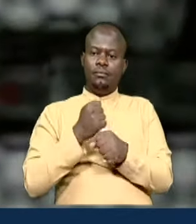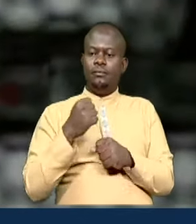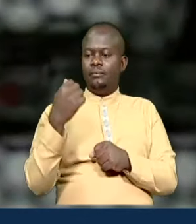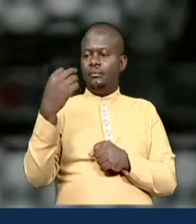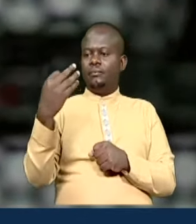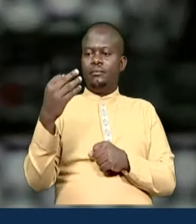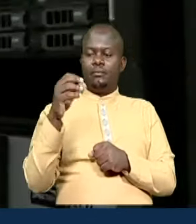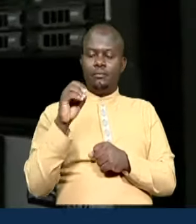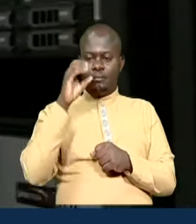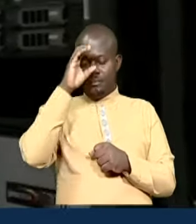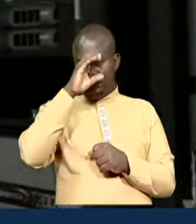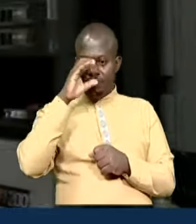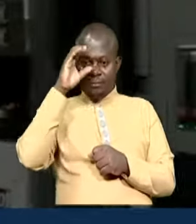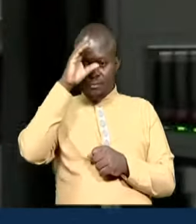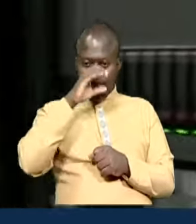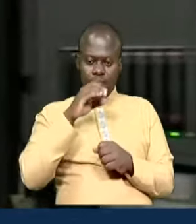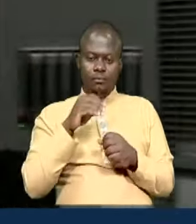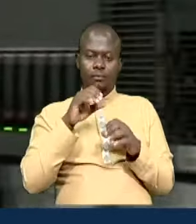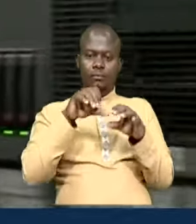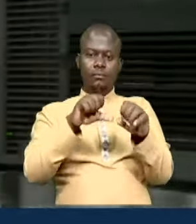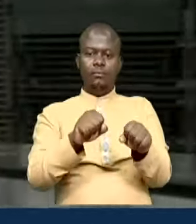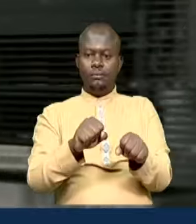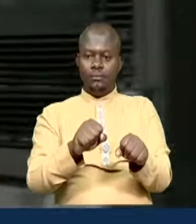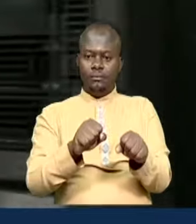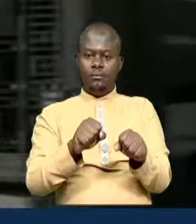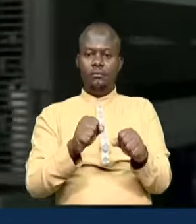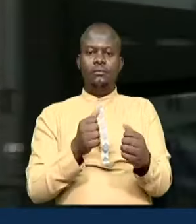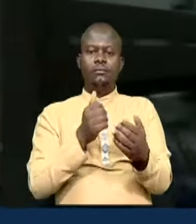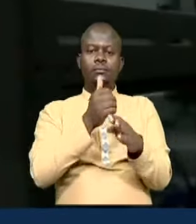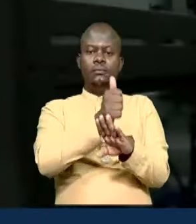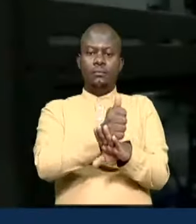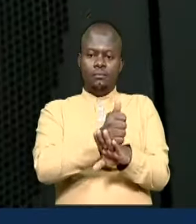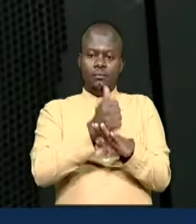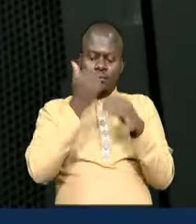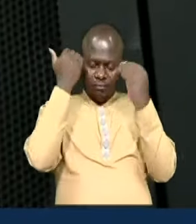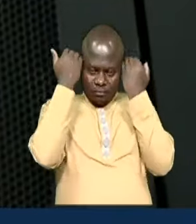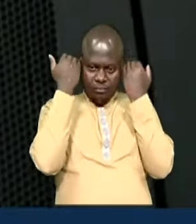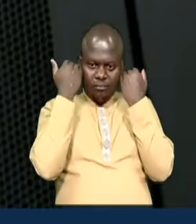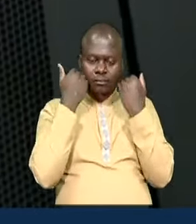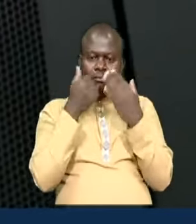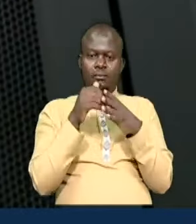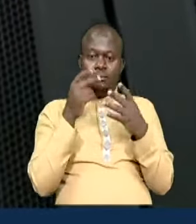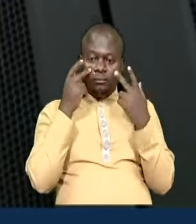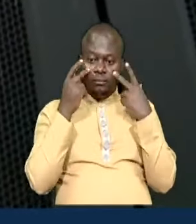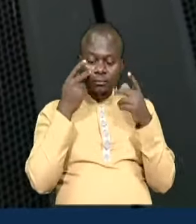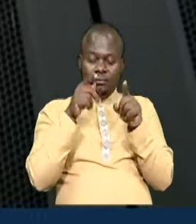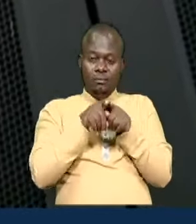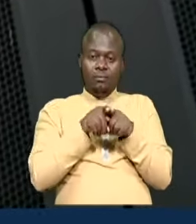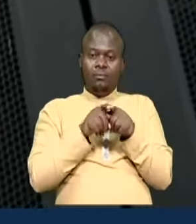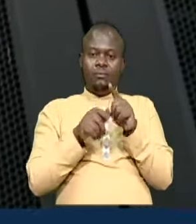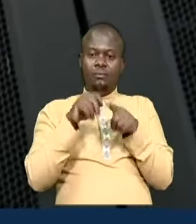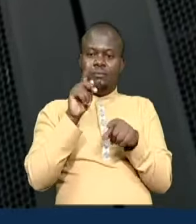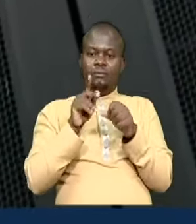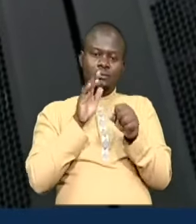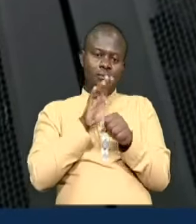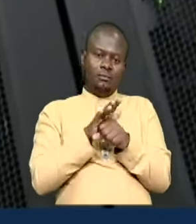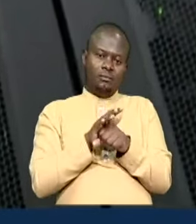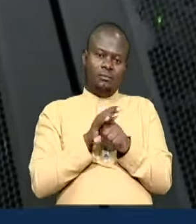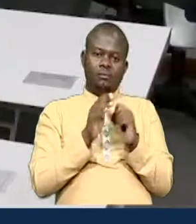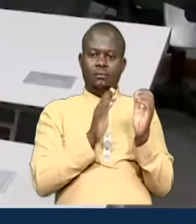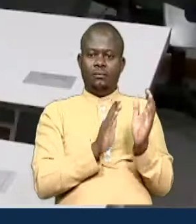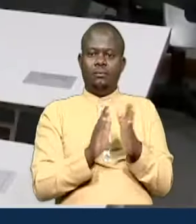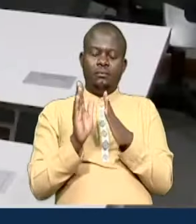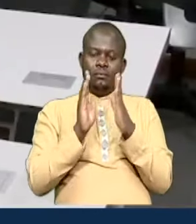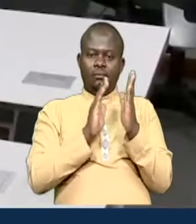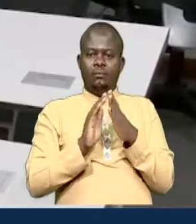30 yo gushakisha, guta muri yombi no kugeza imbere y'ubutabera abafatwaga nka baruharwa ku isonga ryo gutegura